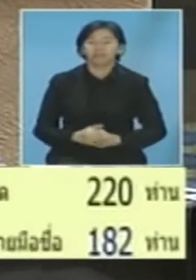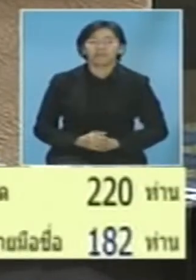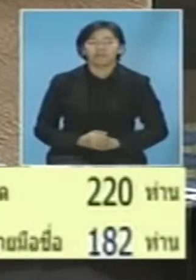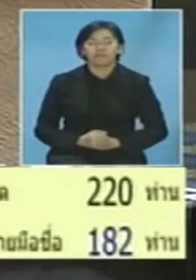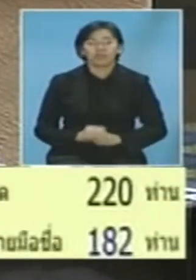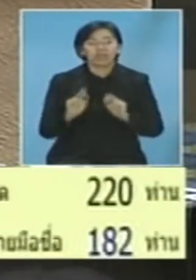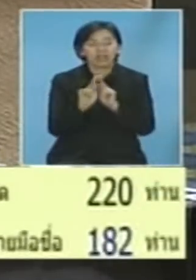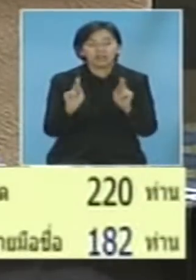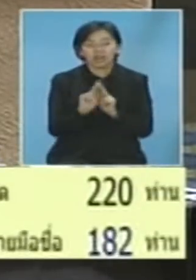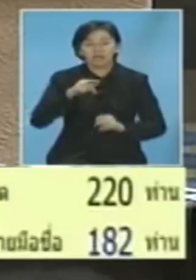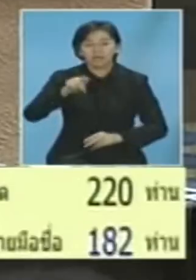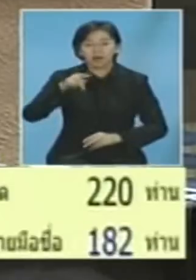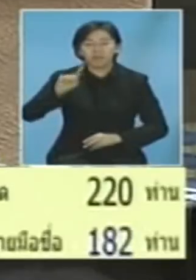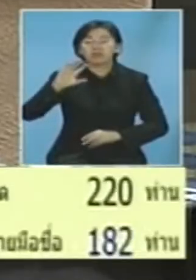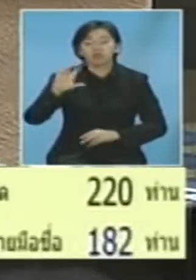คณะกรรมการปปช.